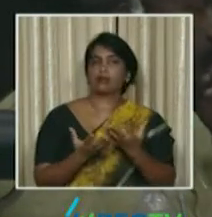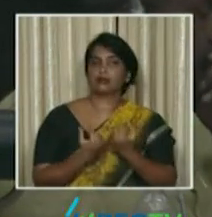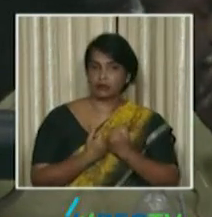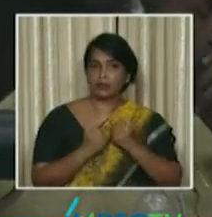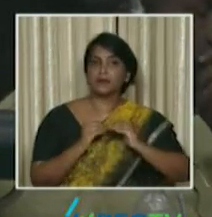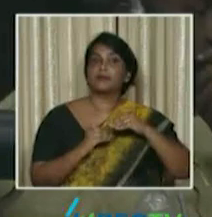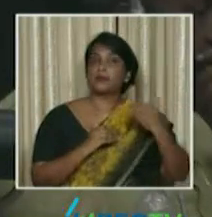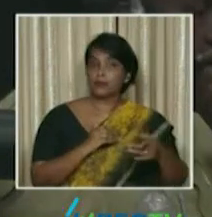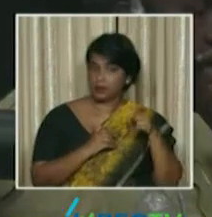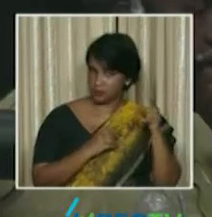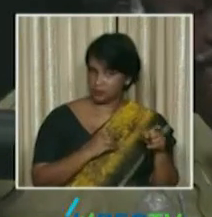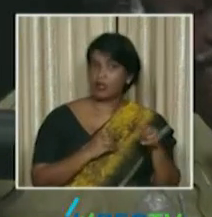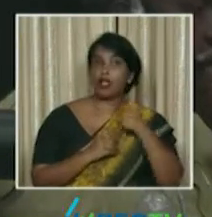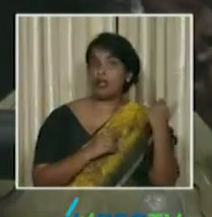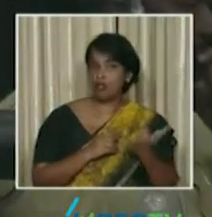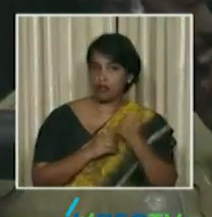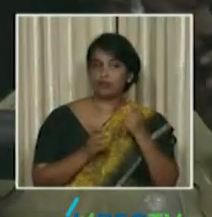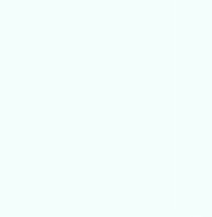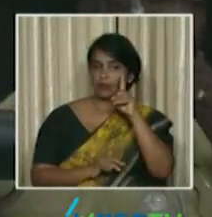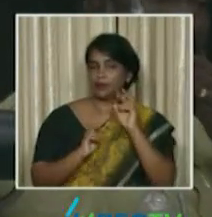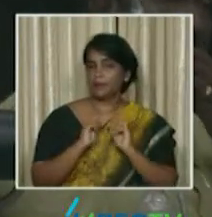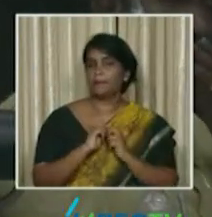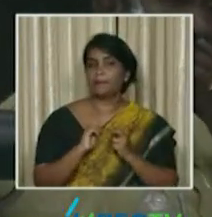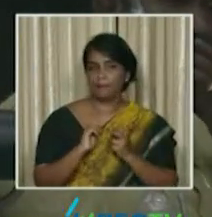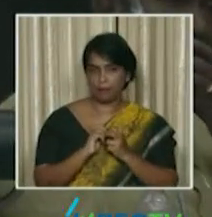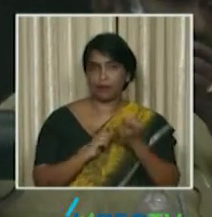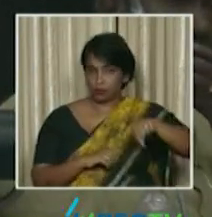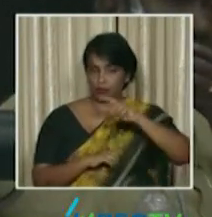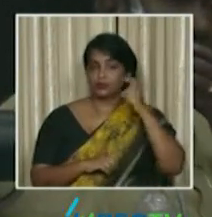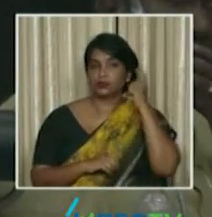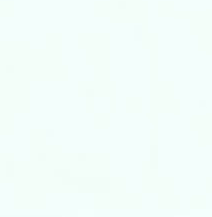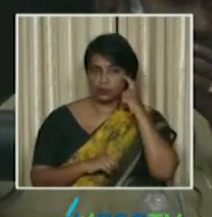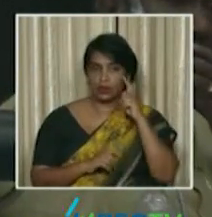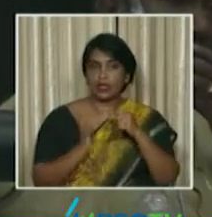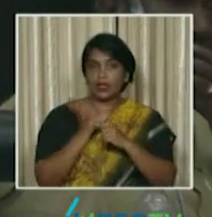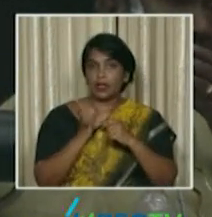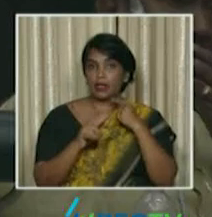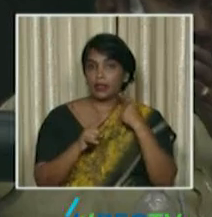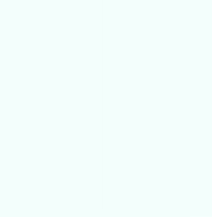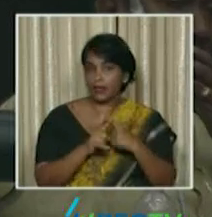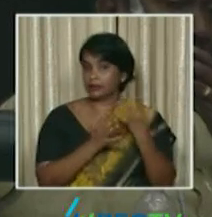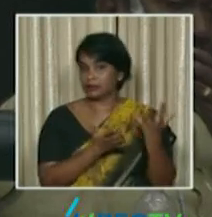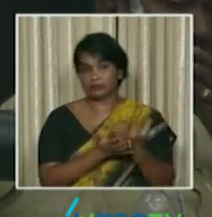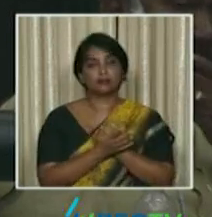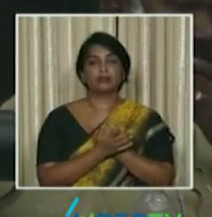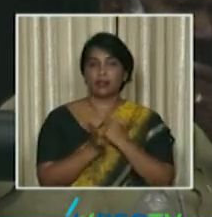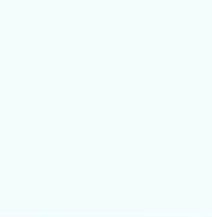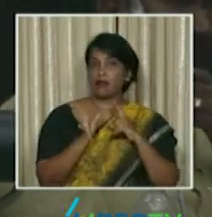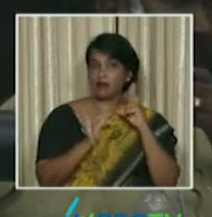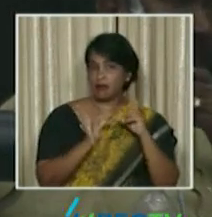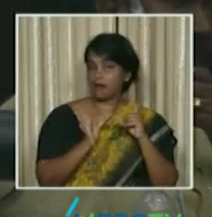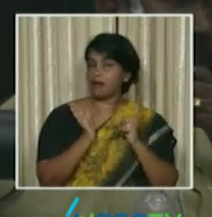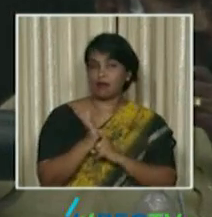ඊට පස්සේ තමයි කියලා අලුතෙන් කැසිනෝ ලයිසන් දෙන්නේ. අපි කවුරුත් දැනගන්න ඕනේ මේ බදු අය කිරීම සම්බන්ධයෙන් කැසිනෝ